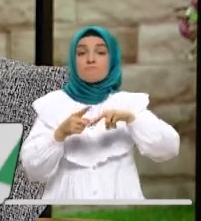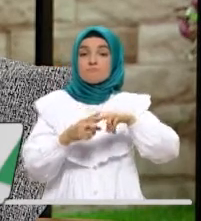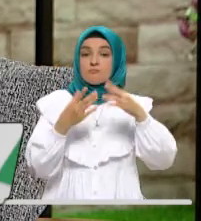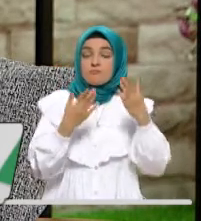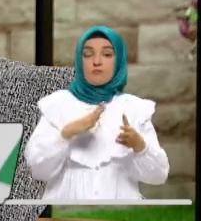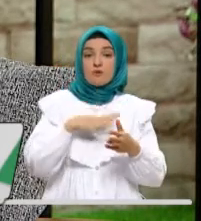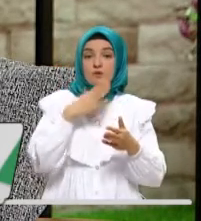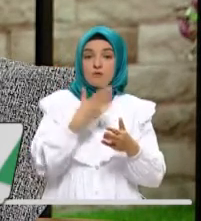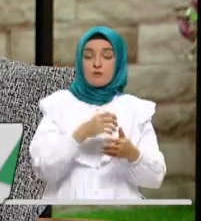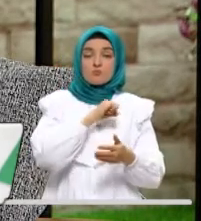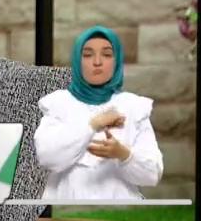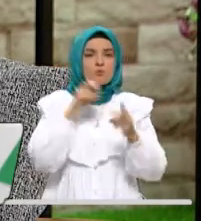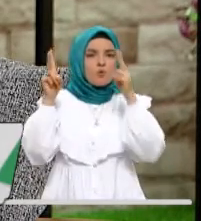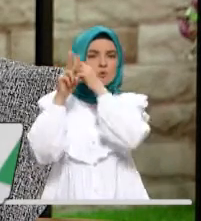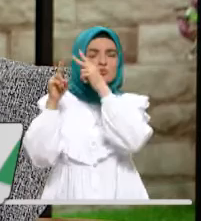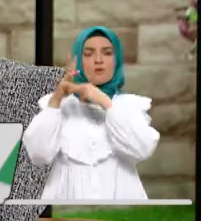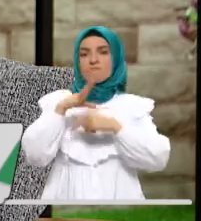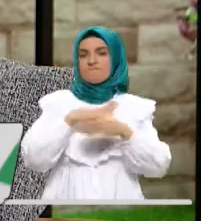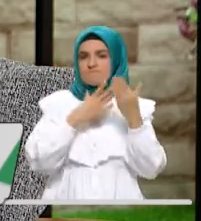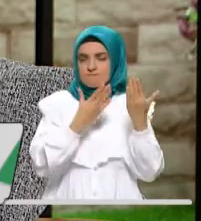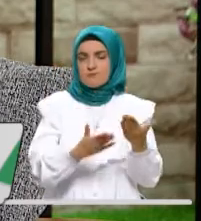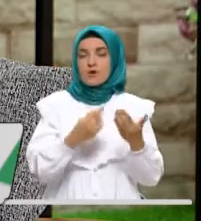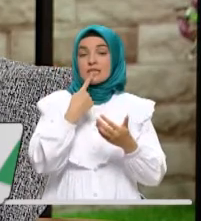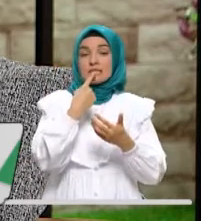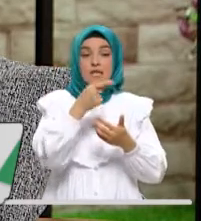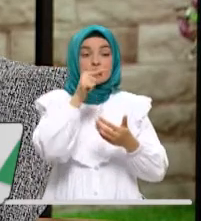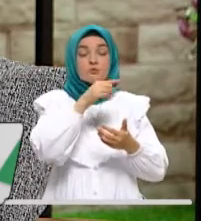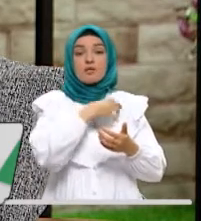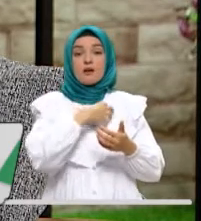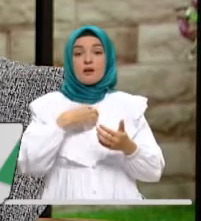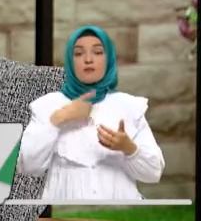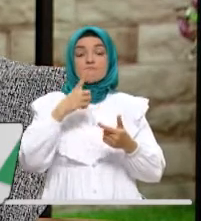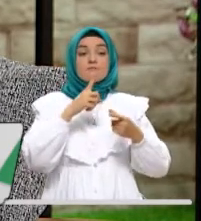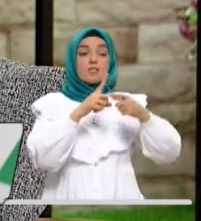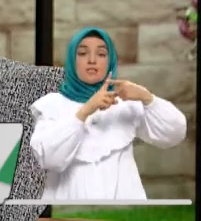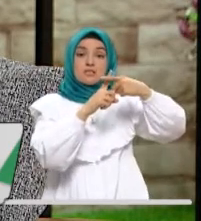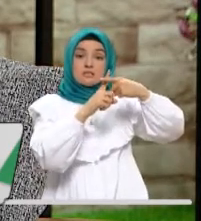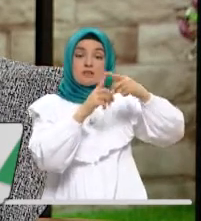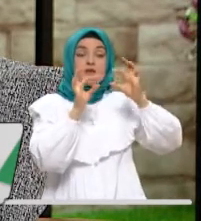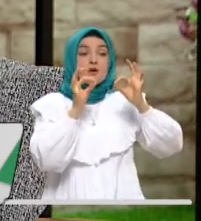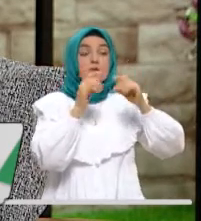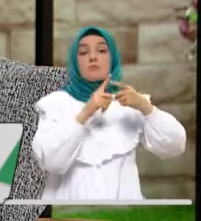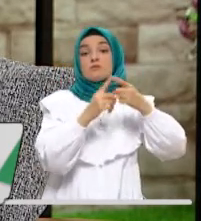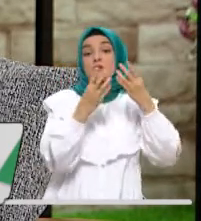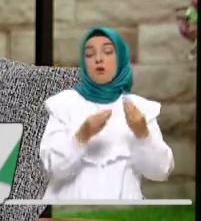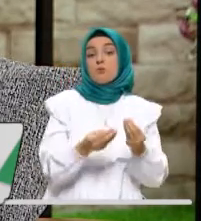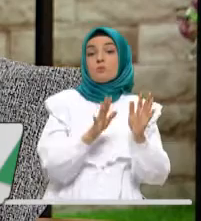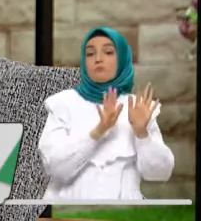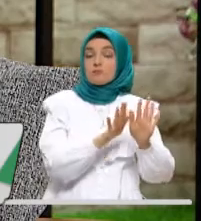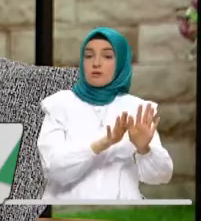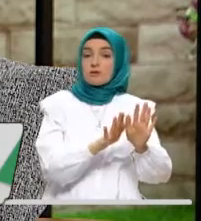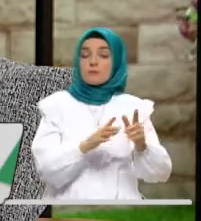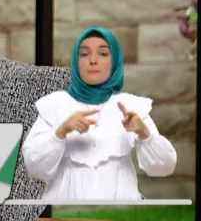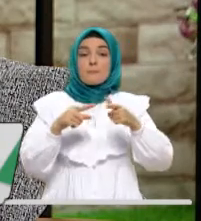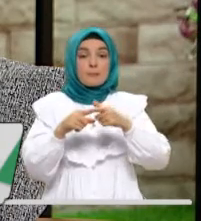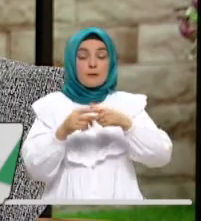korkulu rüyalarıydı Fatih Sultan Mehmet. Derler ki onun annesi bir Hristiyandı. Hep Hristiyan olarak kaldı. Fatih Sultan Mehmet